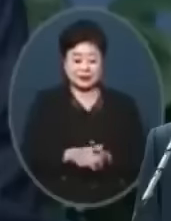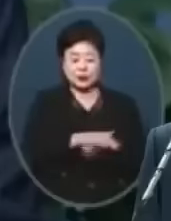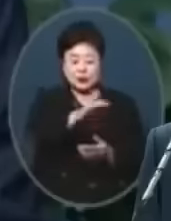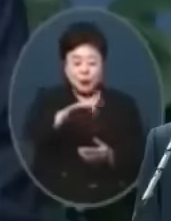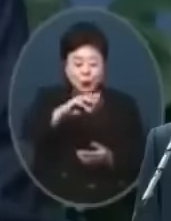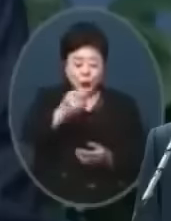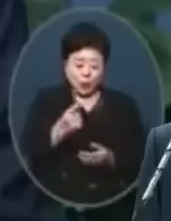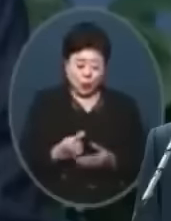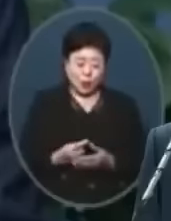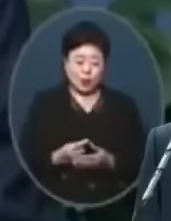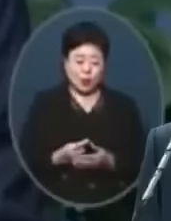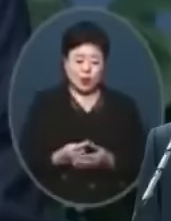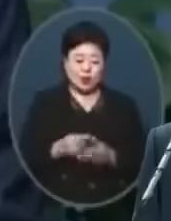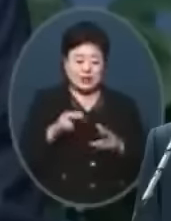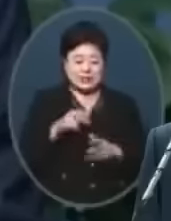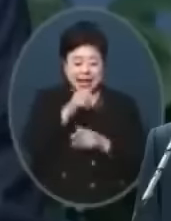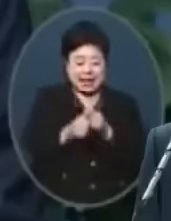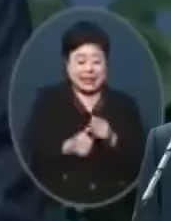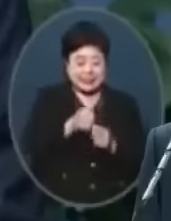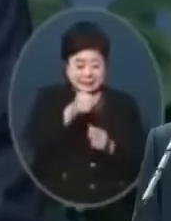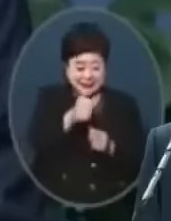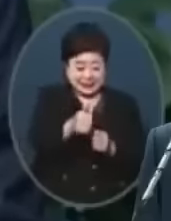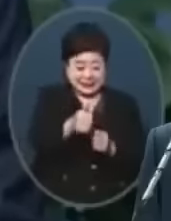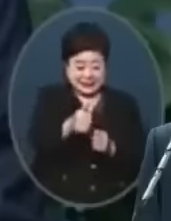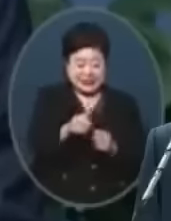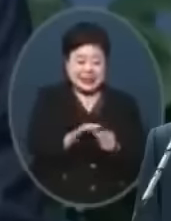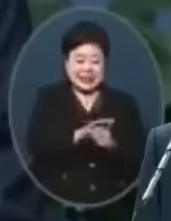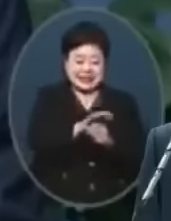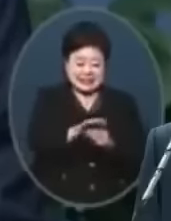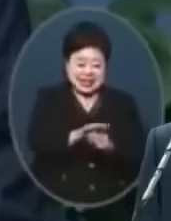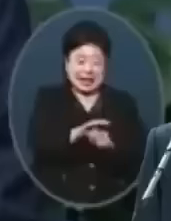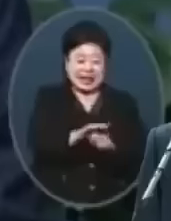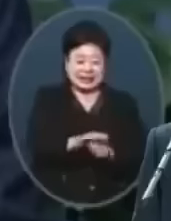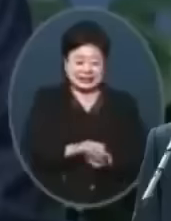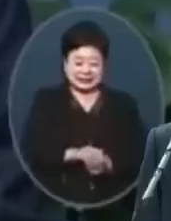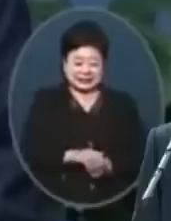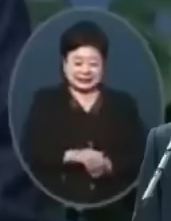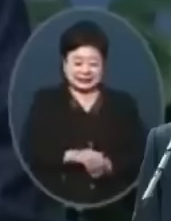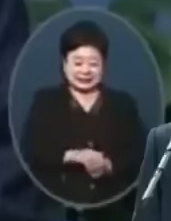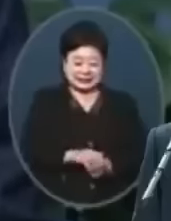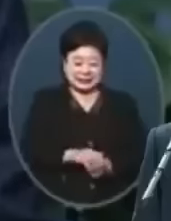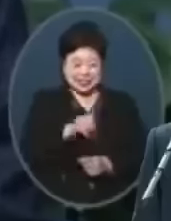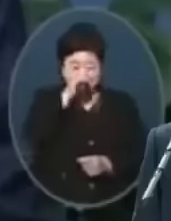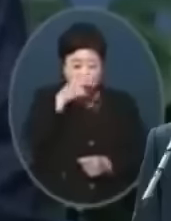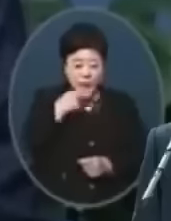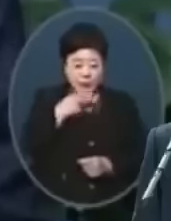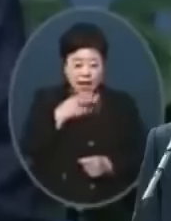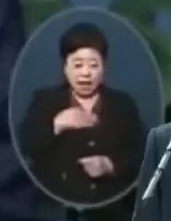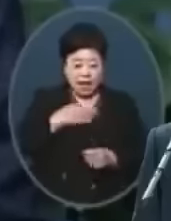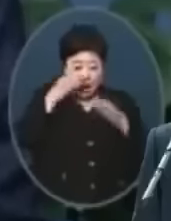우리도 이제 하나님을 사랑하는가 알아봐야 되겠습니다.